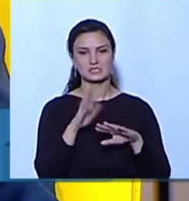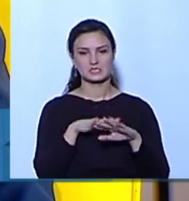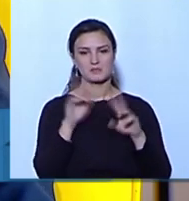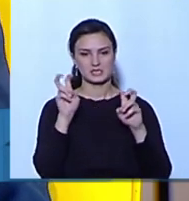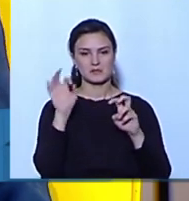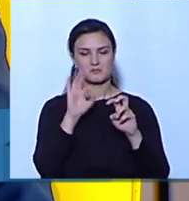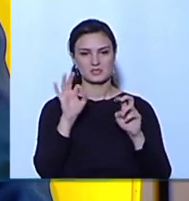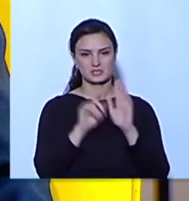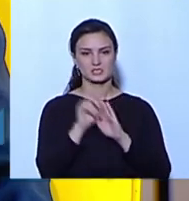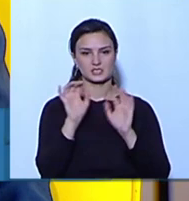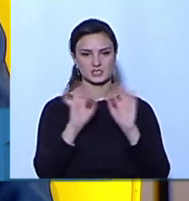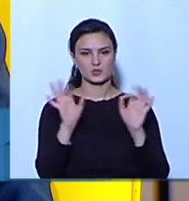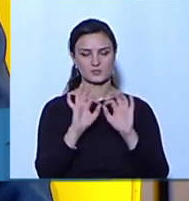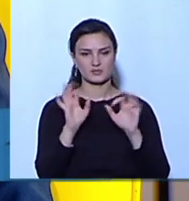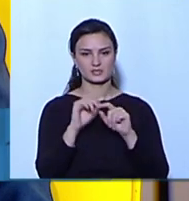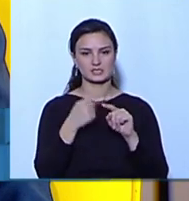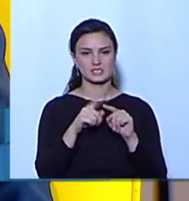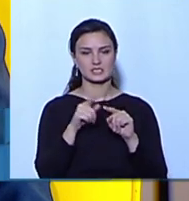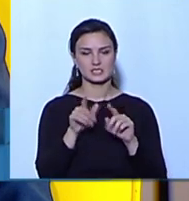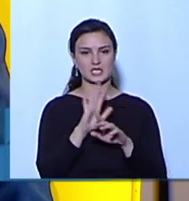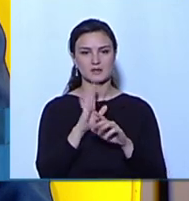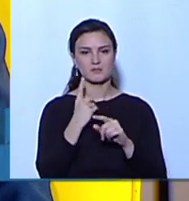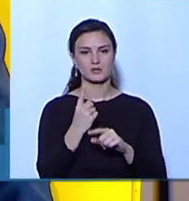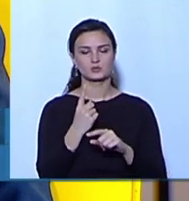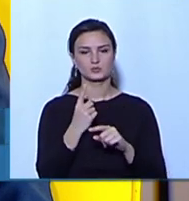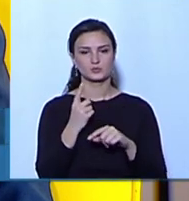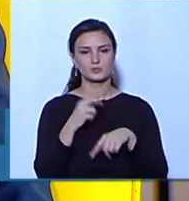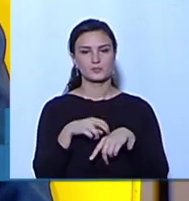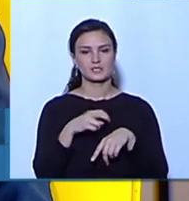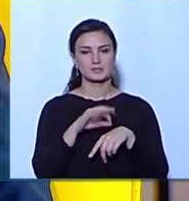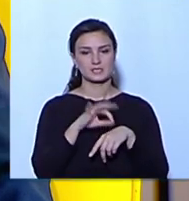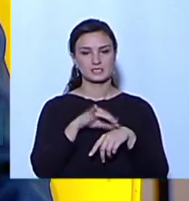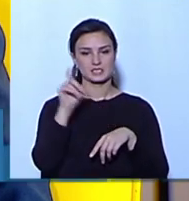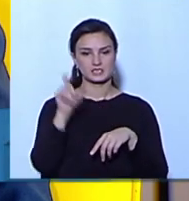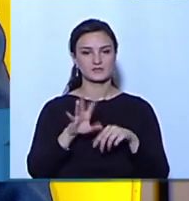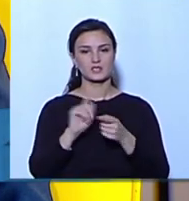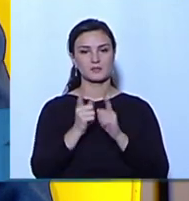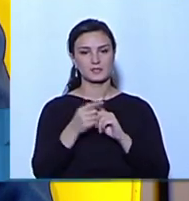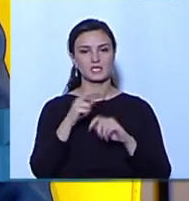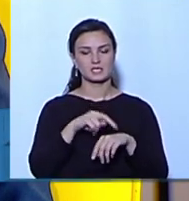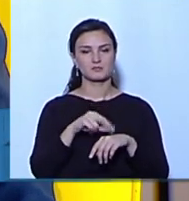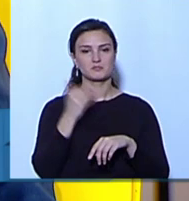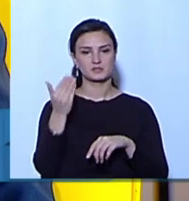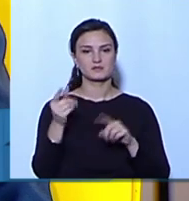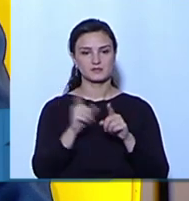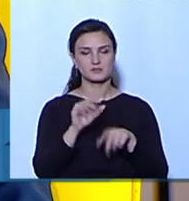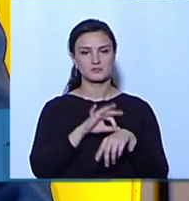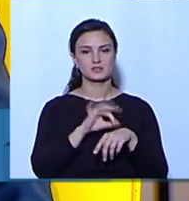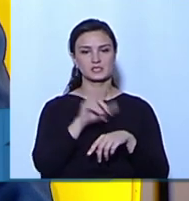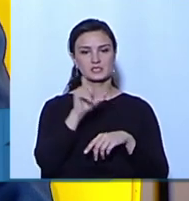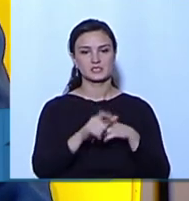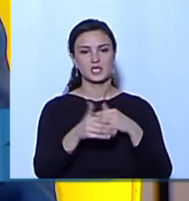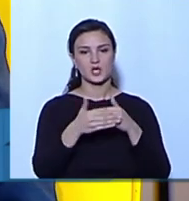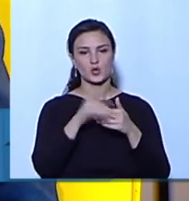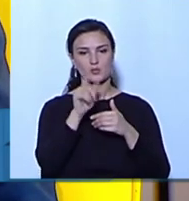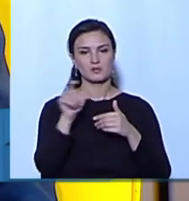საკითხზე დაიწყეთ საუბარი, რამე თუ ეს არის არამარტო პაციენტისთვის, არამედ ექიმებისთვის, პაციენტის ახლობლებისთვის